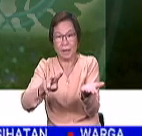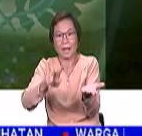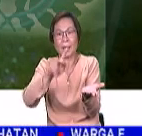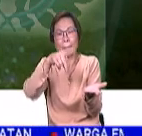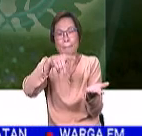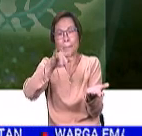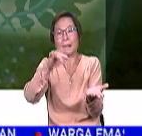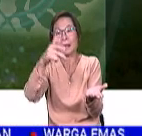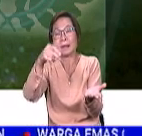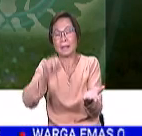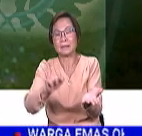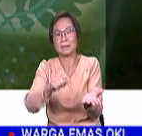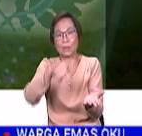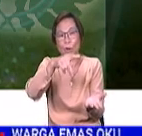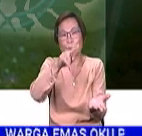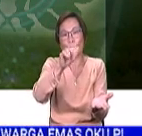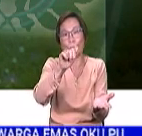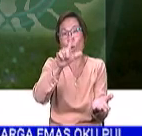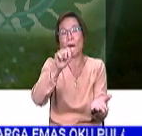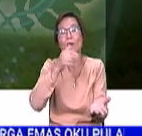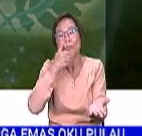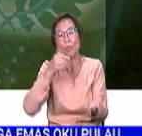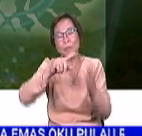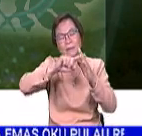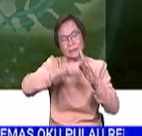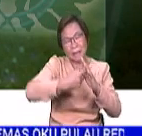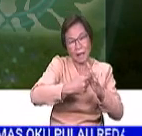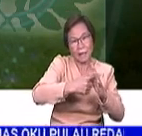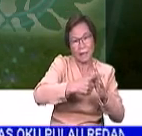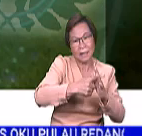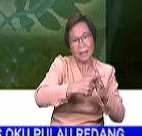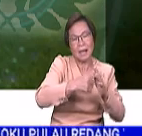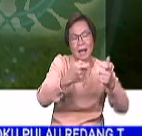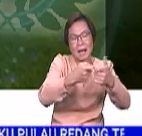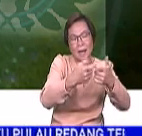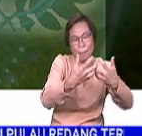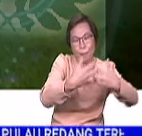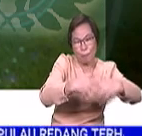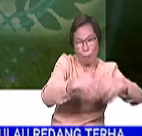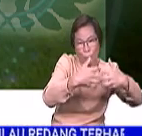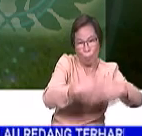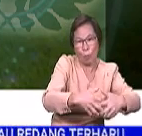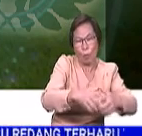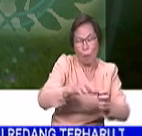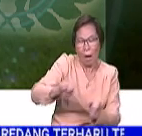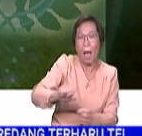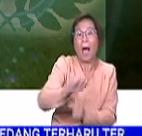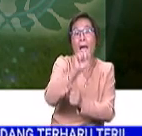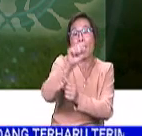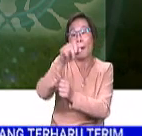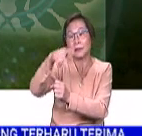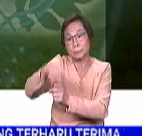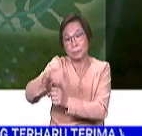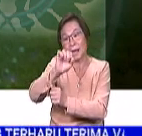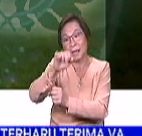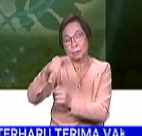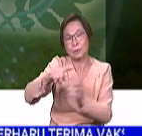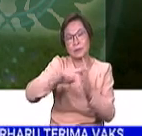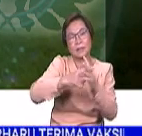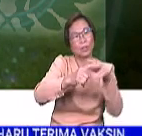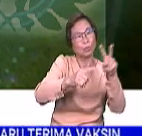daerah volume the mula beroperasi di kilang minabi elektronik motto Malaysia sedang berhasil nyatanya sejak